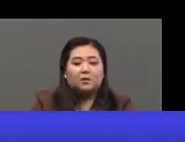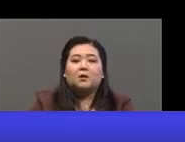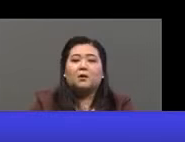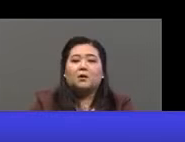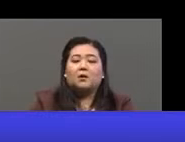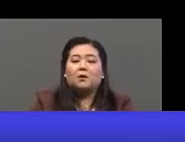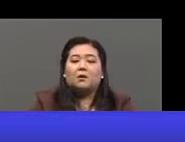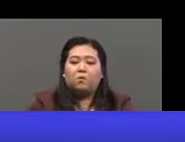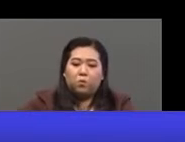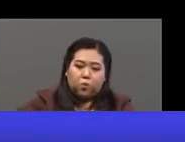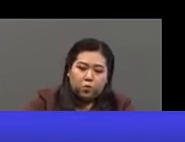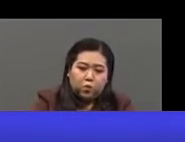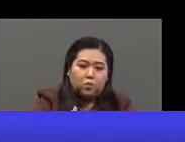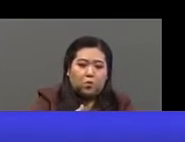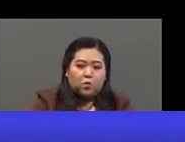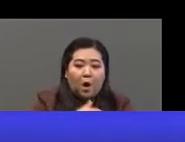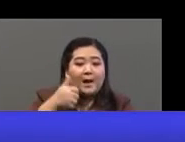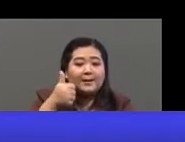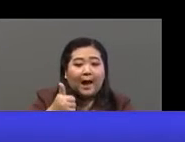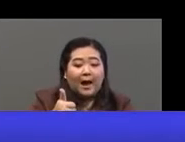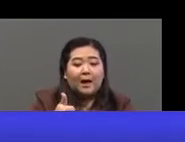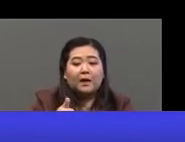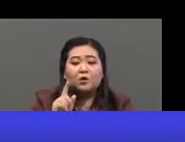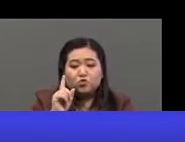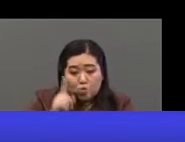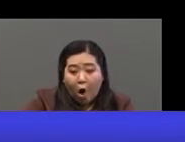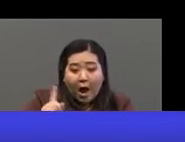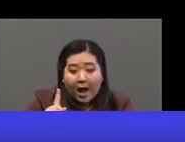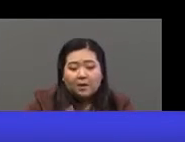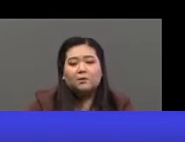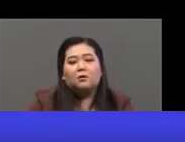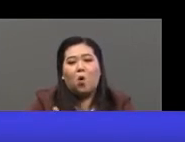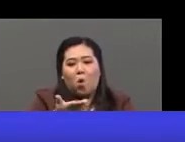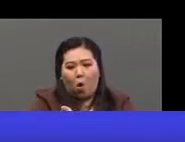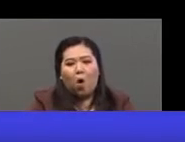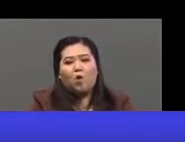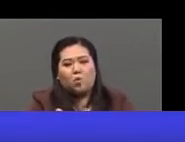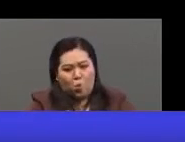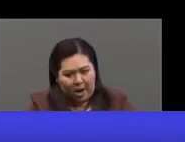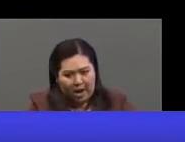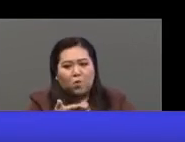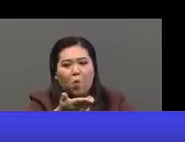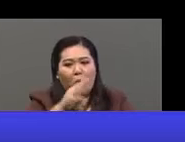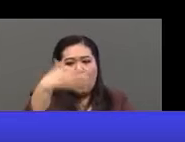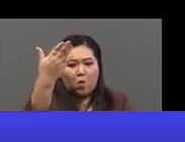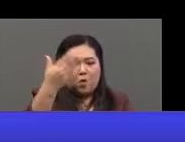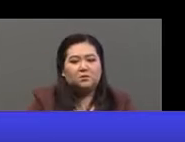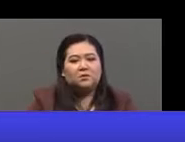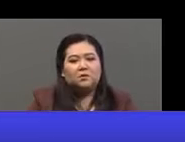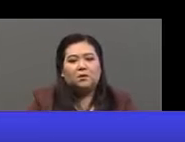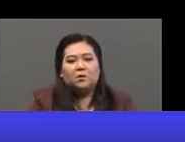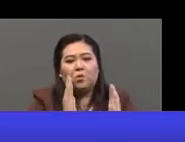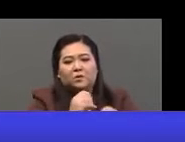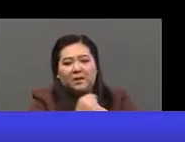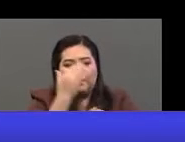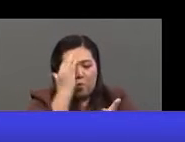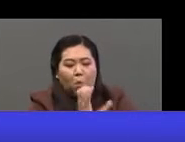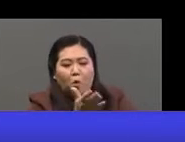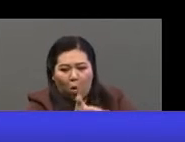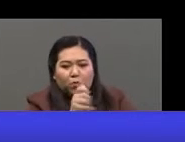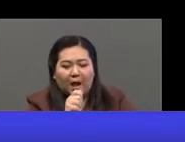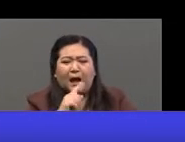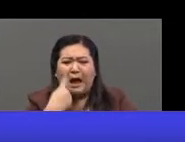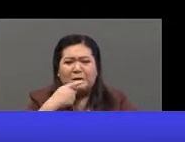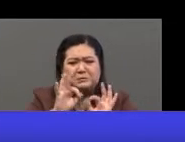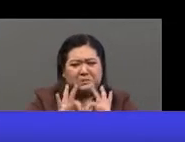ก็บอกว่ามันก็มีขั้นตอนน่ะในการผ่านเข้าออกพื้นที่นั้นด้วยนะทั้งคนที่อยู่คนที่ทำงานน่ะนะต้อง